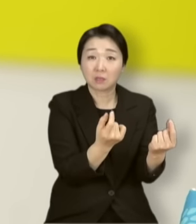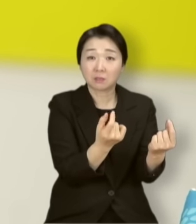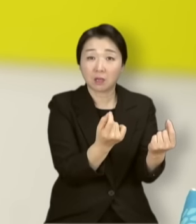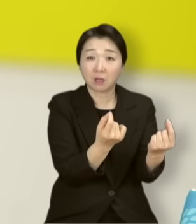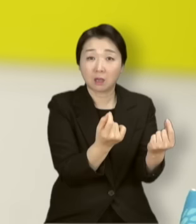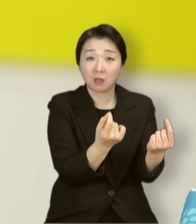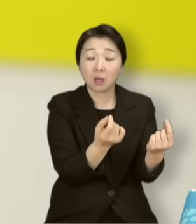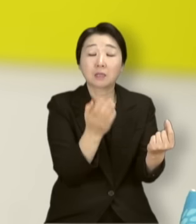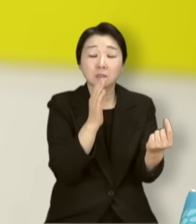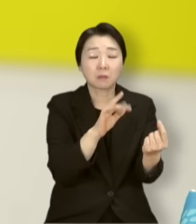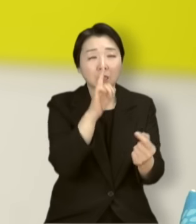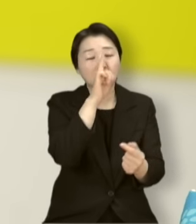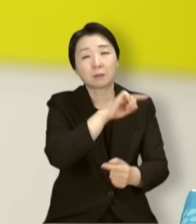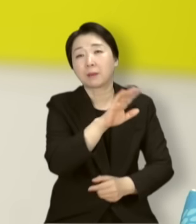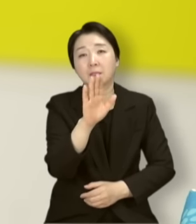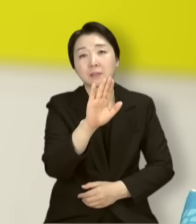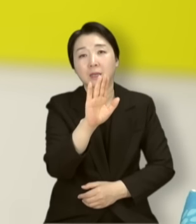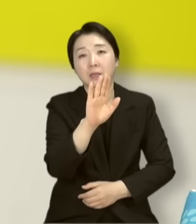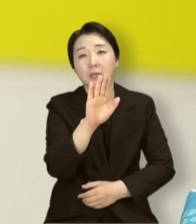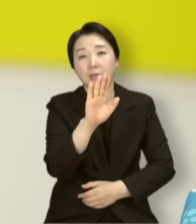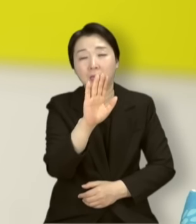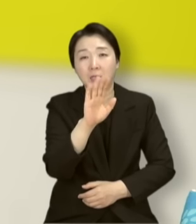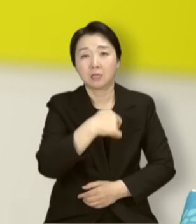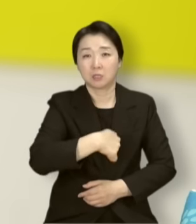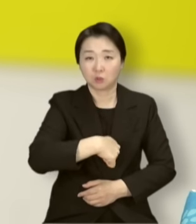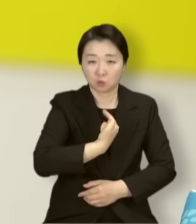나쁜 쪽에서의 개인적인 것이 아니라 네.